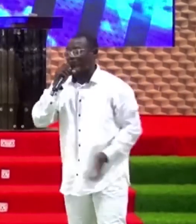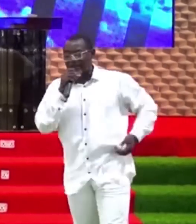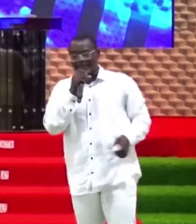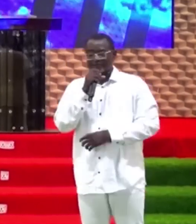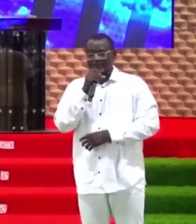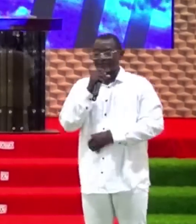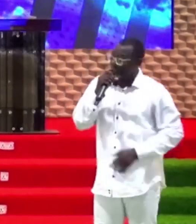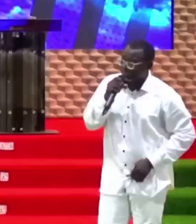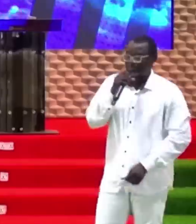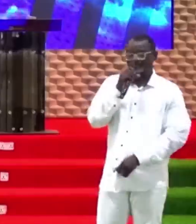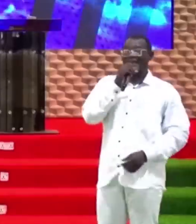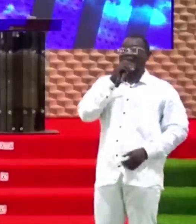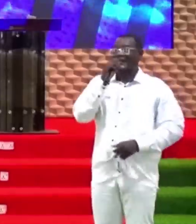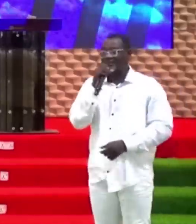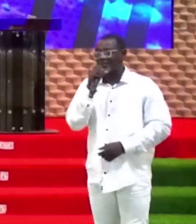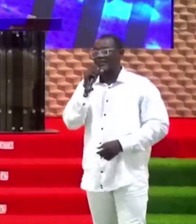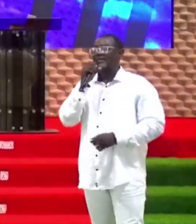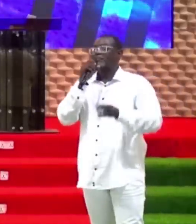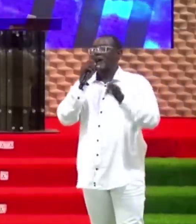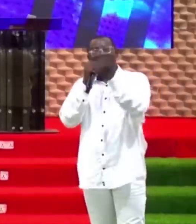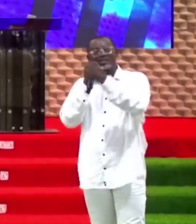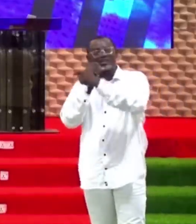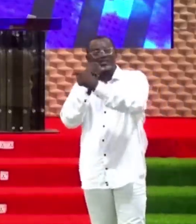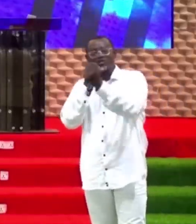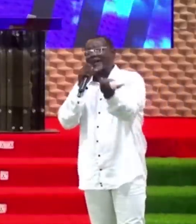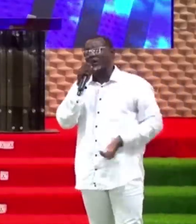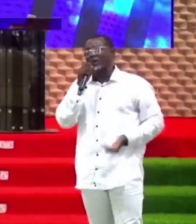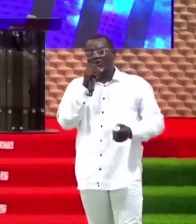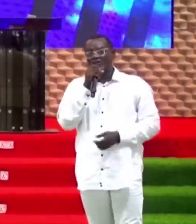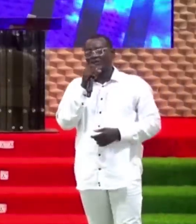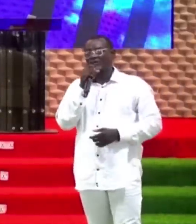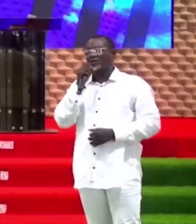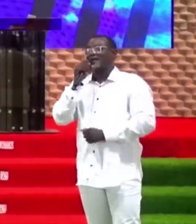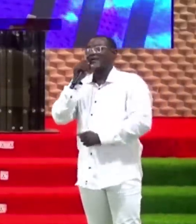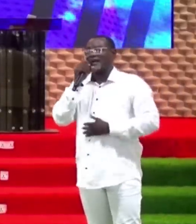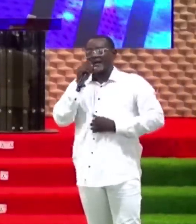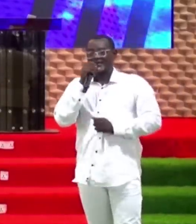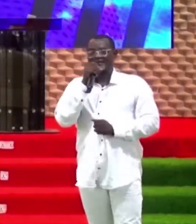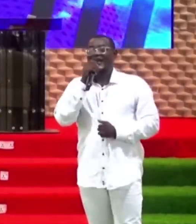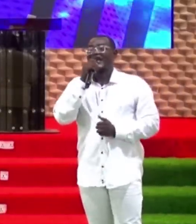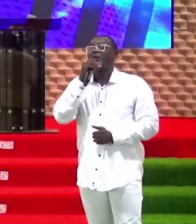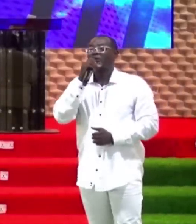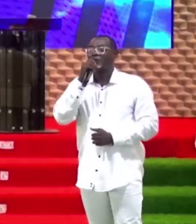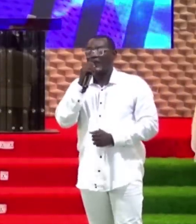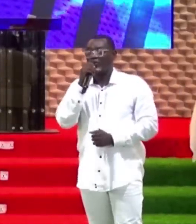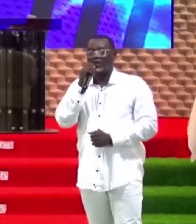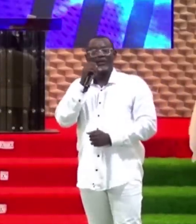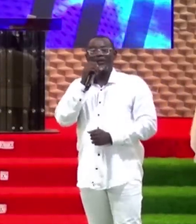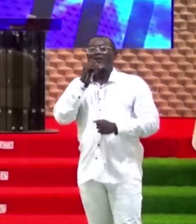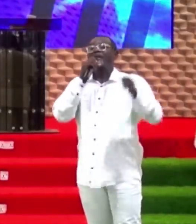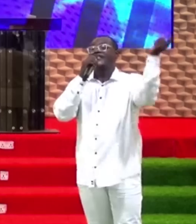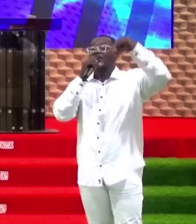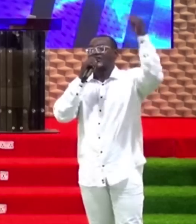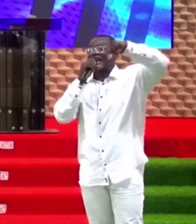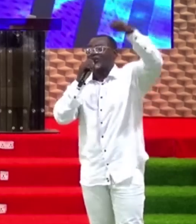wa padà. Mo ní dádì kí la fẹ́ ṣe? Bàbá yìí sọ fún wa ní ìjọ náà wọ́n ní mánéjà ṣe nígbà mo ní gbàgbọ́